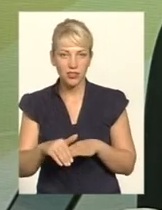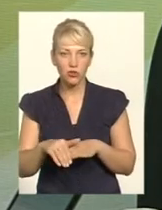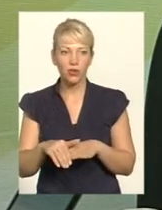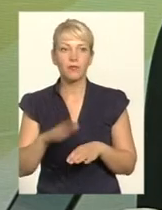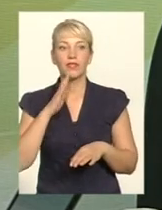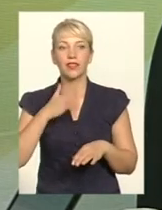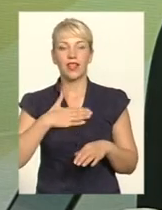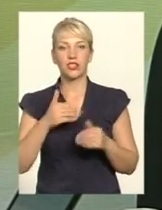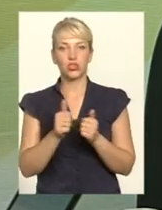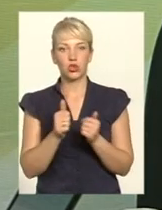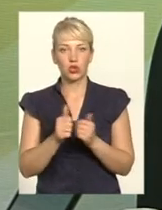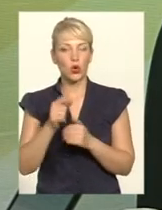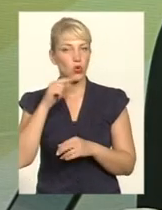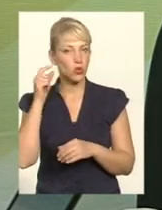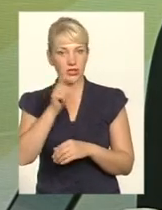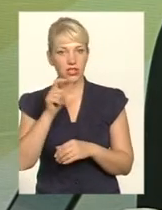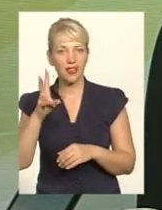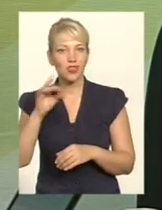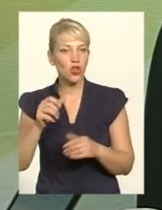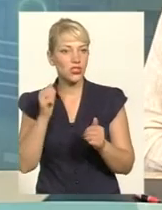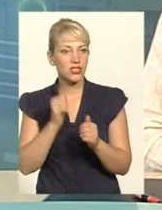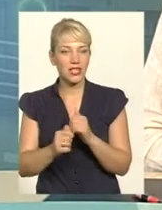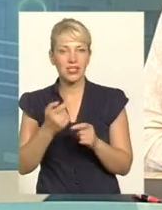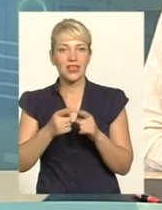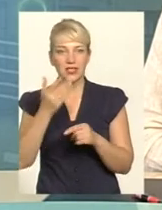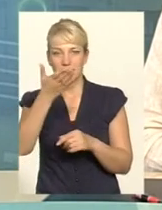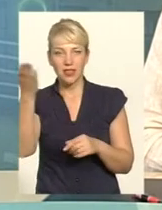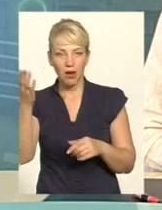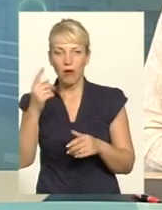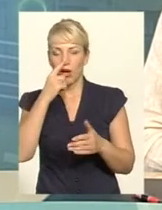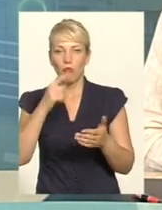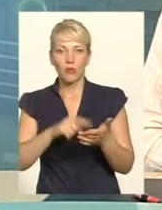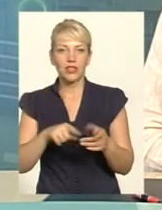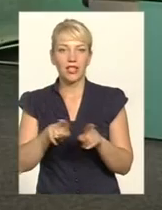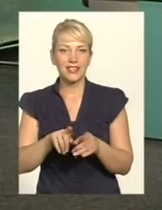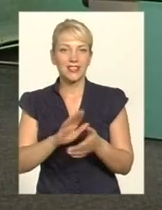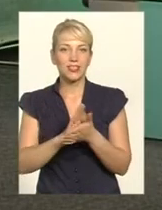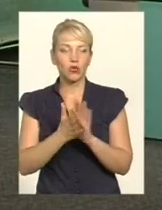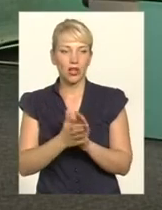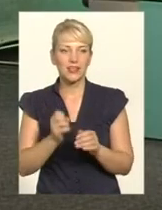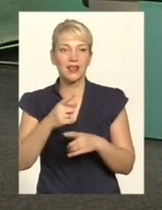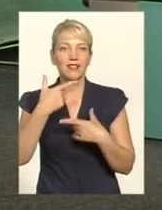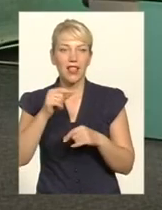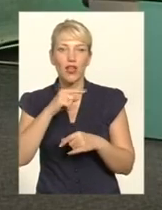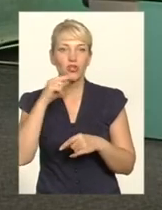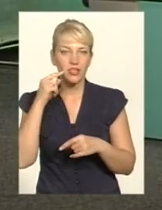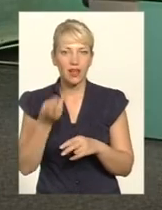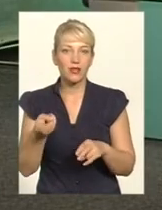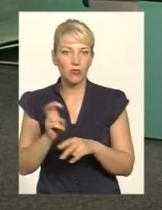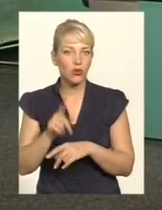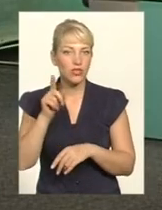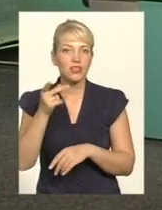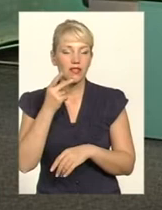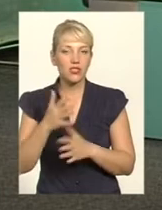значить, наших сусідів, росіян, але дуже часто саме з ними пов'язують таку ситуацію, де приходять росіяни, їх завжди там дуже багато. І ви подивіться,